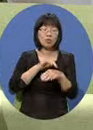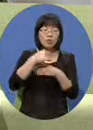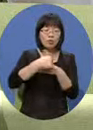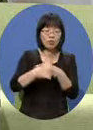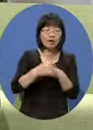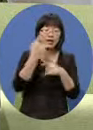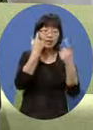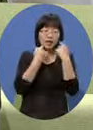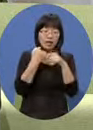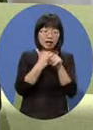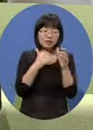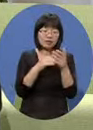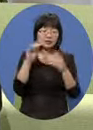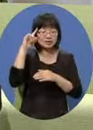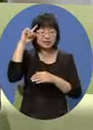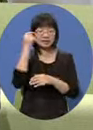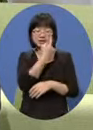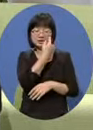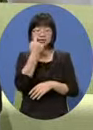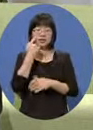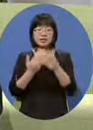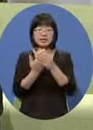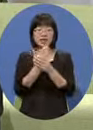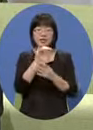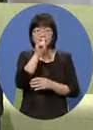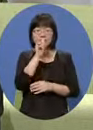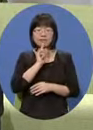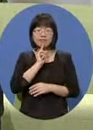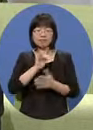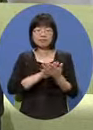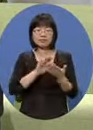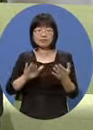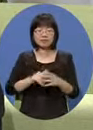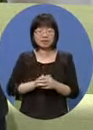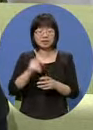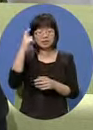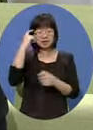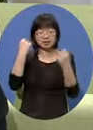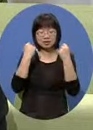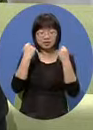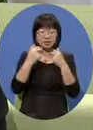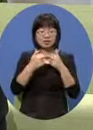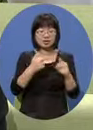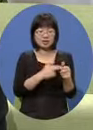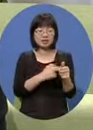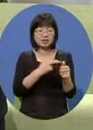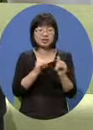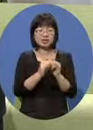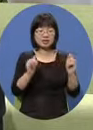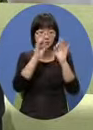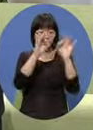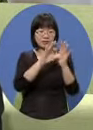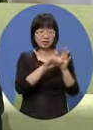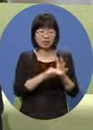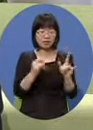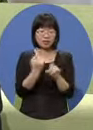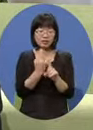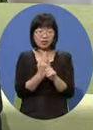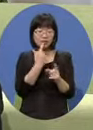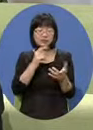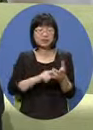이런 장애들이 나타날 수 있는데요. 이 외상후 스트레스 장애는 정신건강의학과 의사들이 봤을 때 이제 치료하기 좀